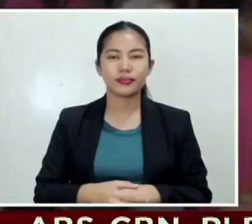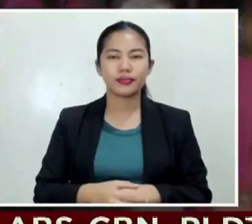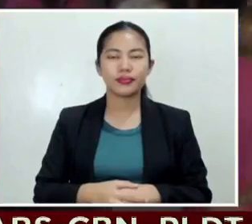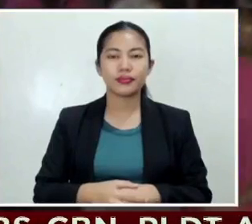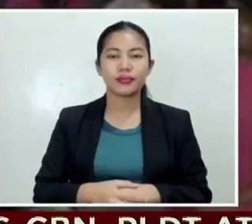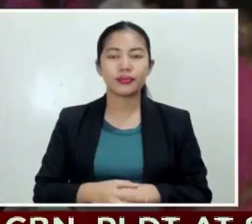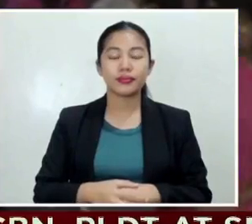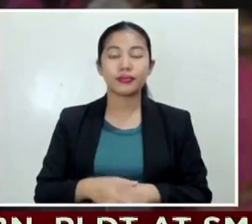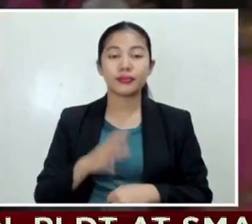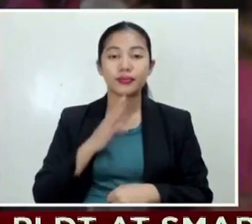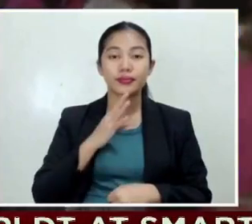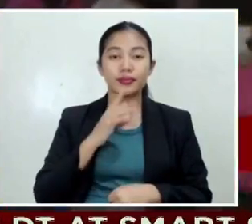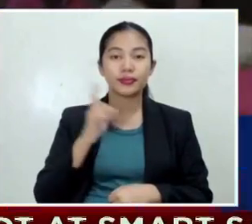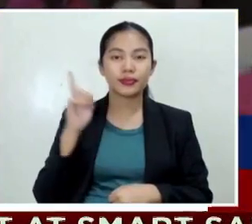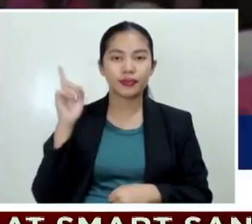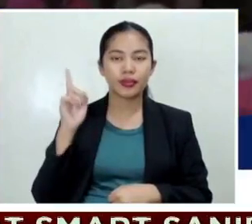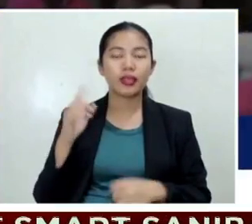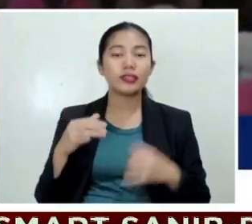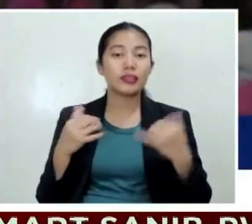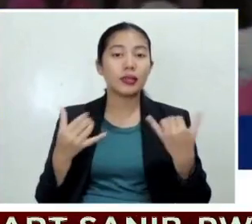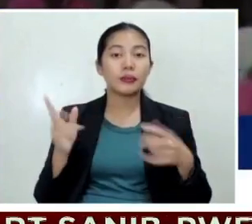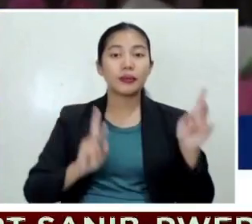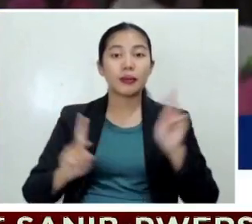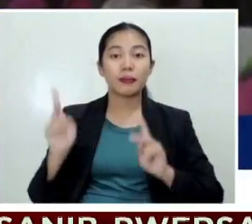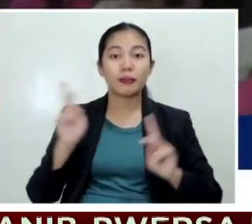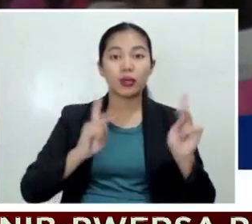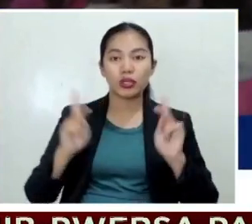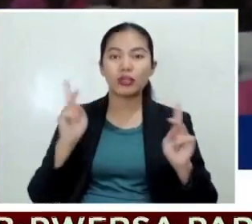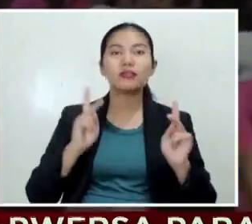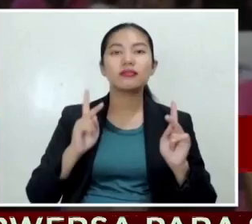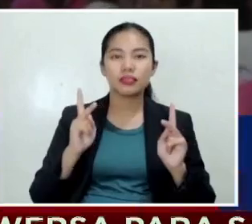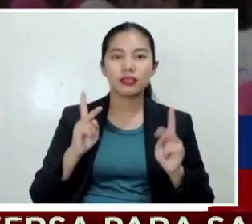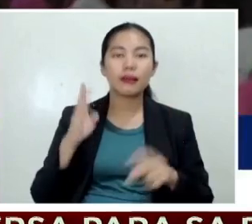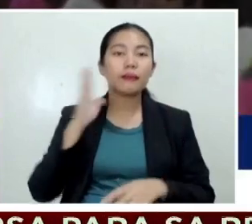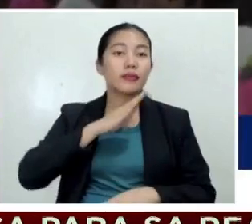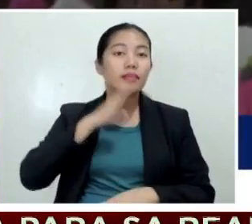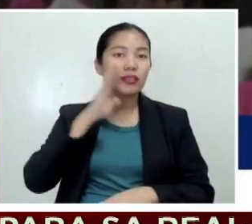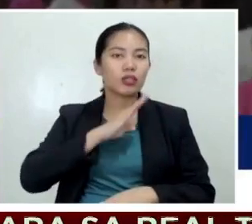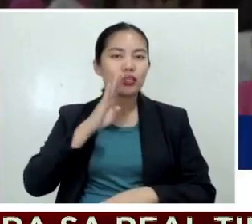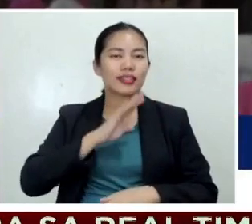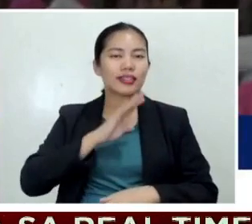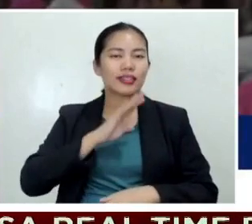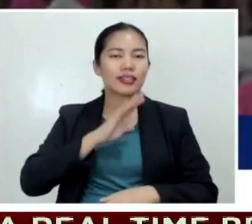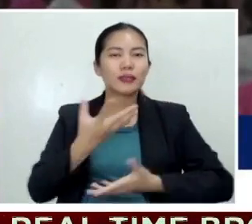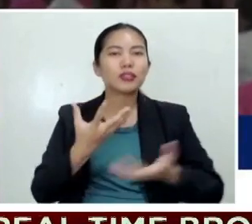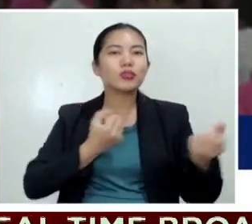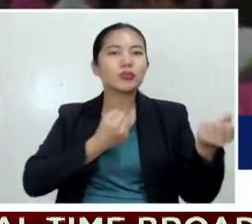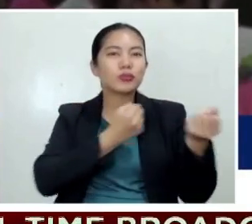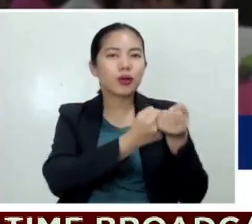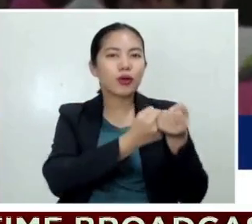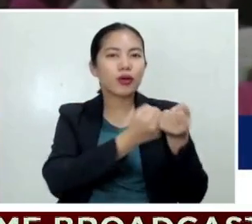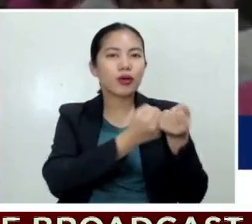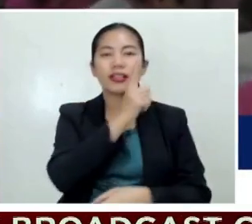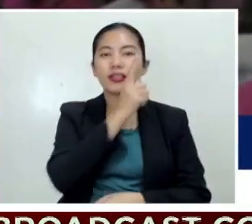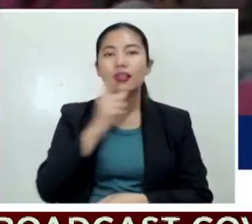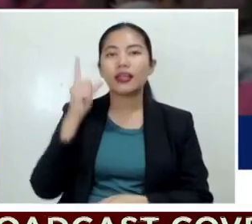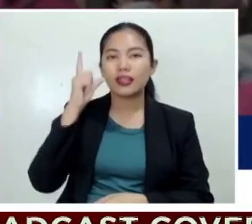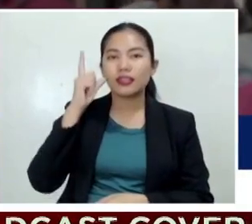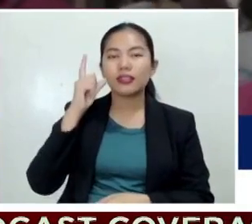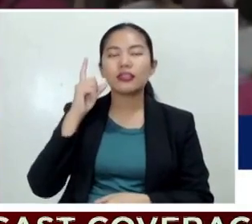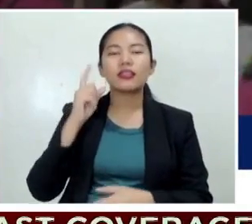Itinotodo na ng mga Bicolano yung kanilang binibigay na suporta sa kababayang si Vice President Lenny Robredo at kanyang